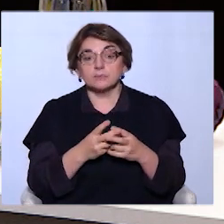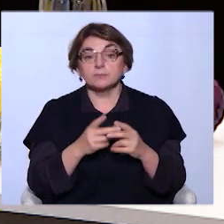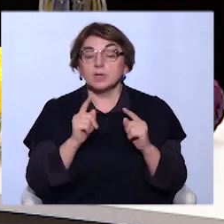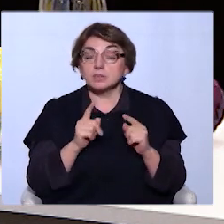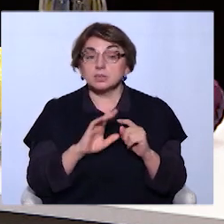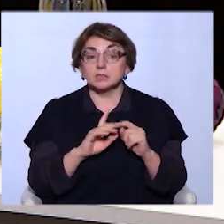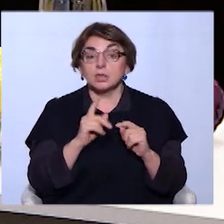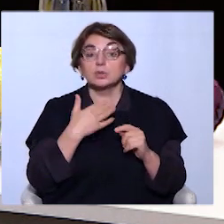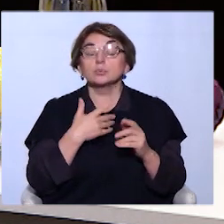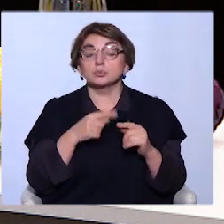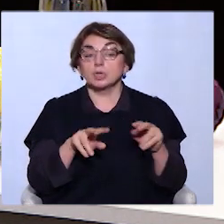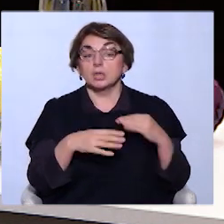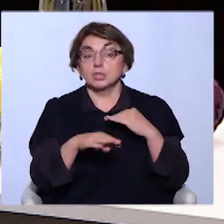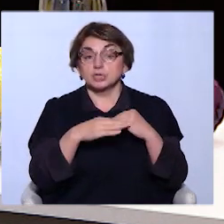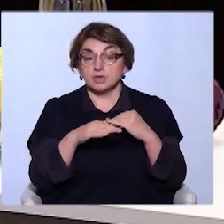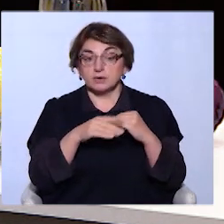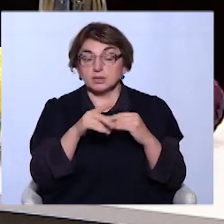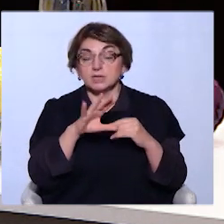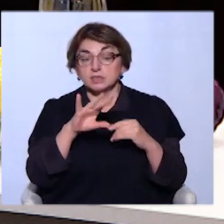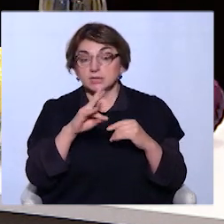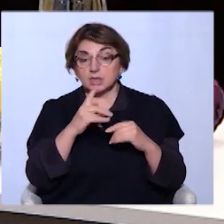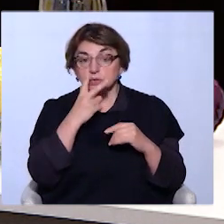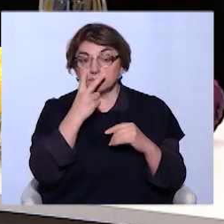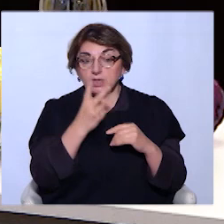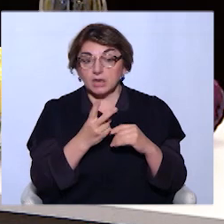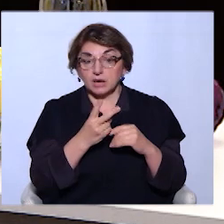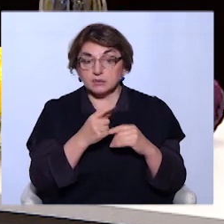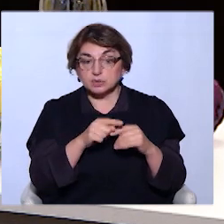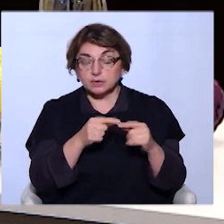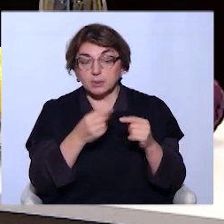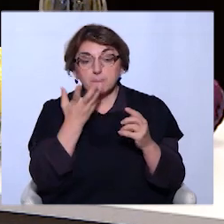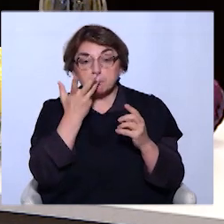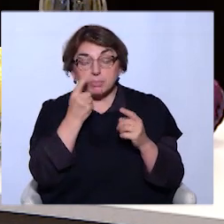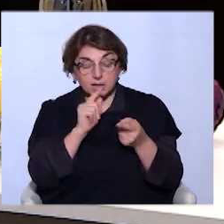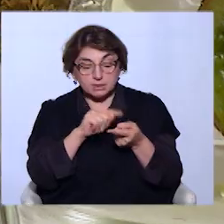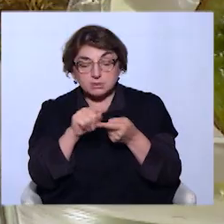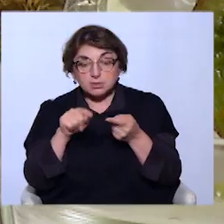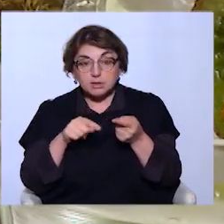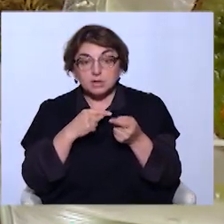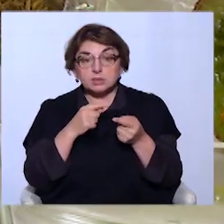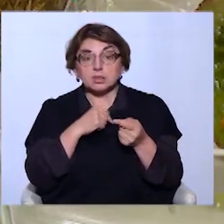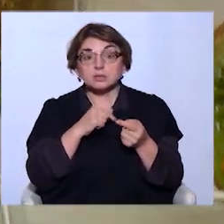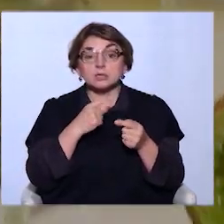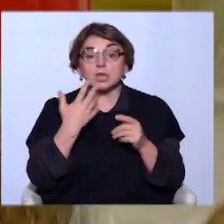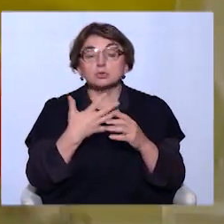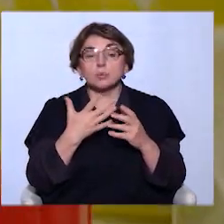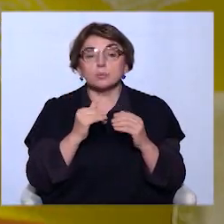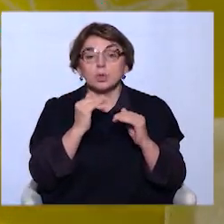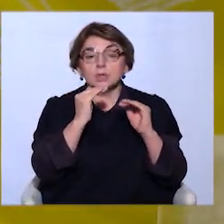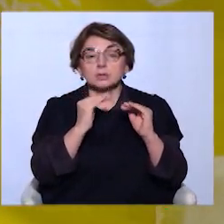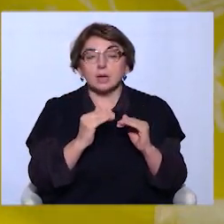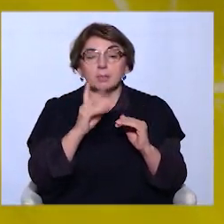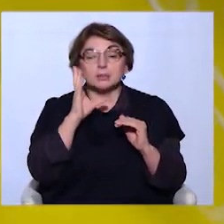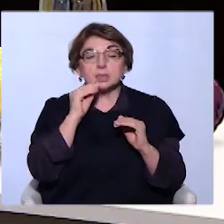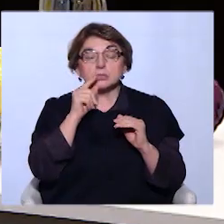ესე იგი, თუ შევადარებთ პიაშ ინდიკატორს და შევადარებთ შეფერილობას, ვნახავთ, რომ რაც უფრო დაბალია